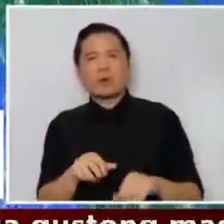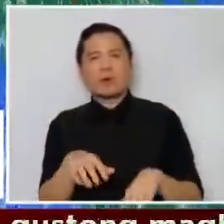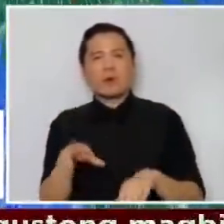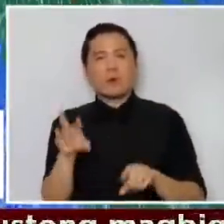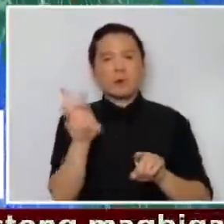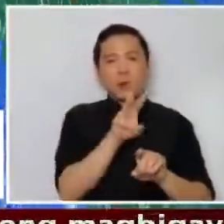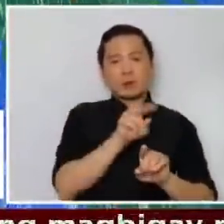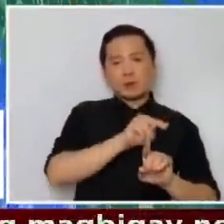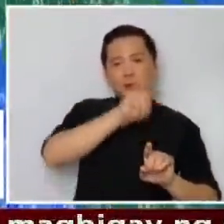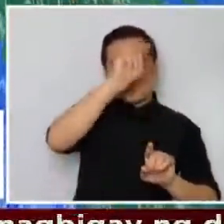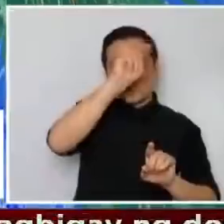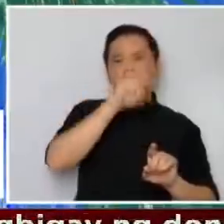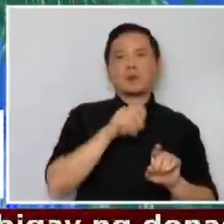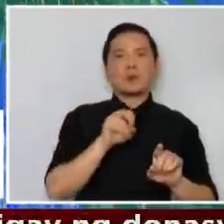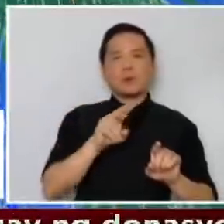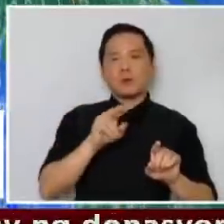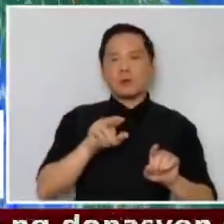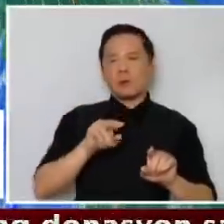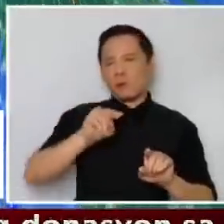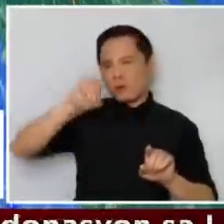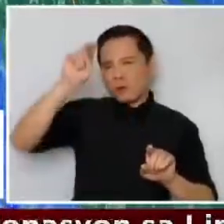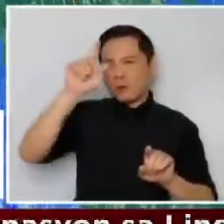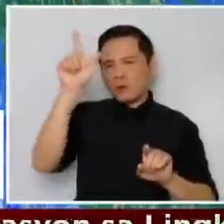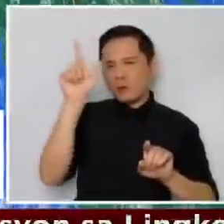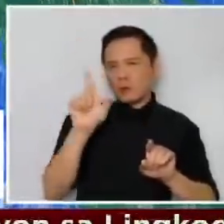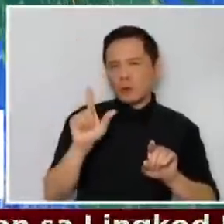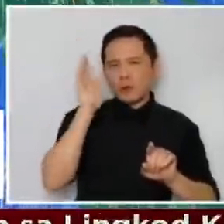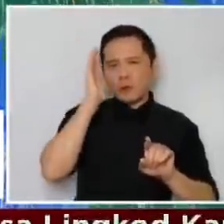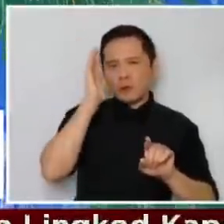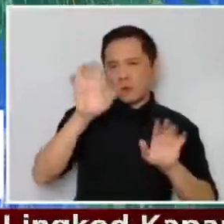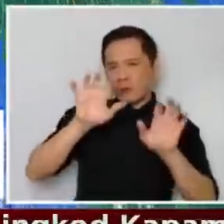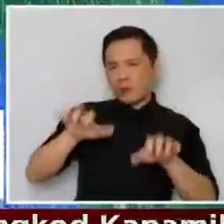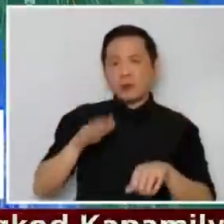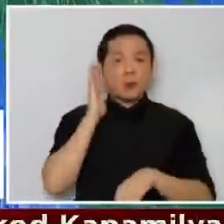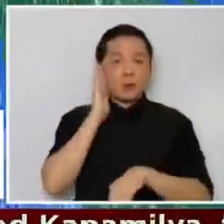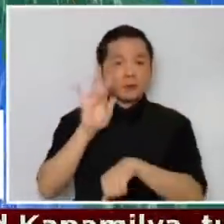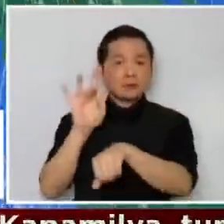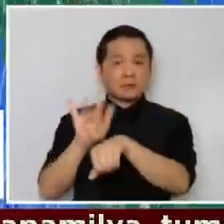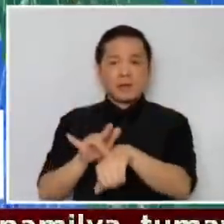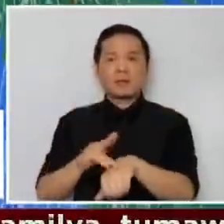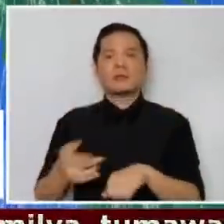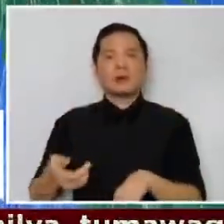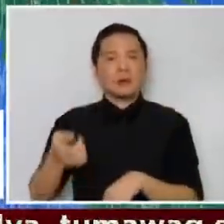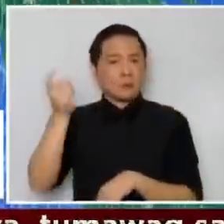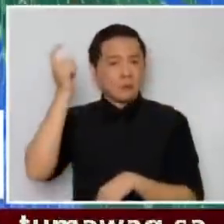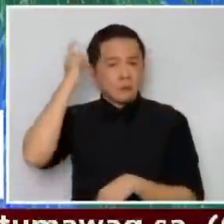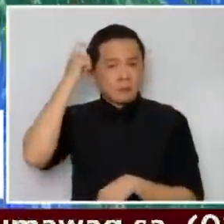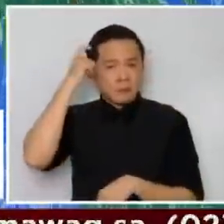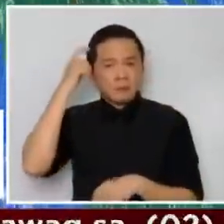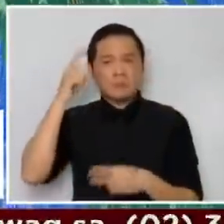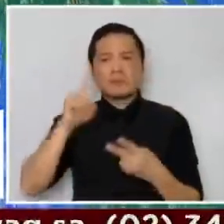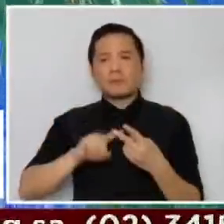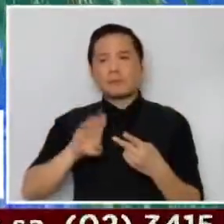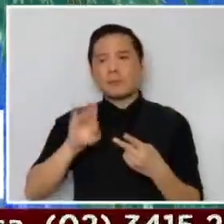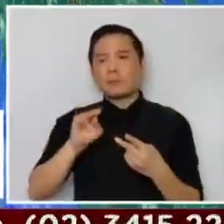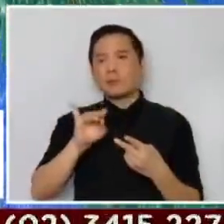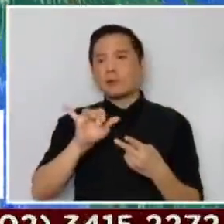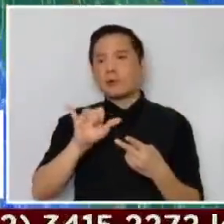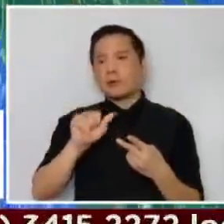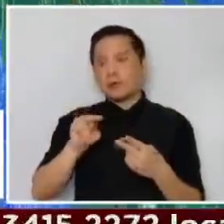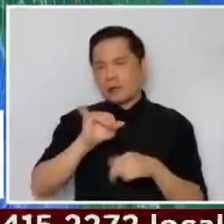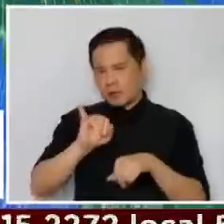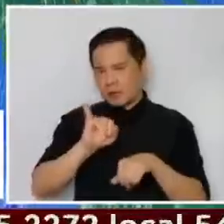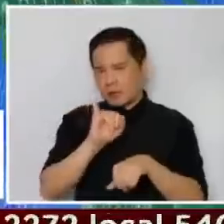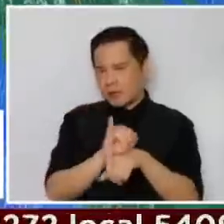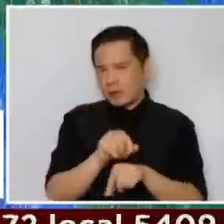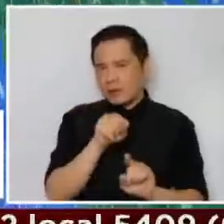patungong extreme northern Luzon. Posible itong tumama o lumapit sa Batanes o Babuyan Island sa Lunes o Martes.